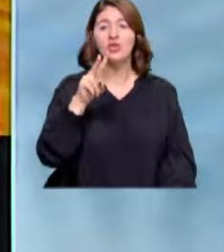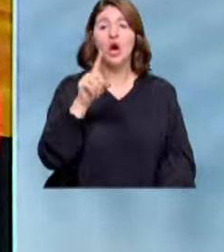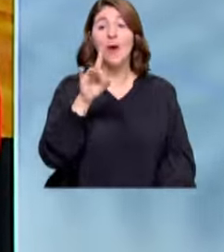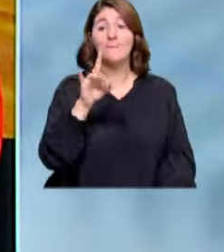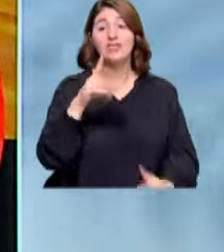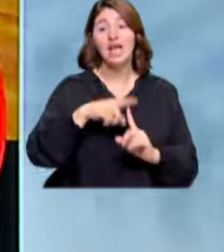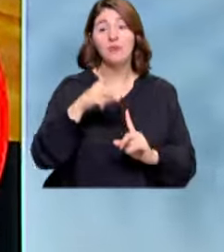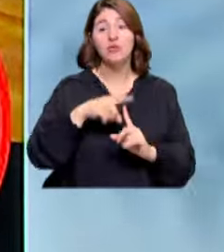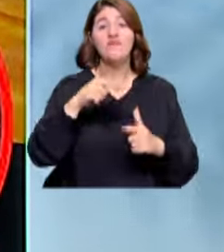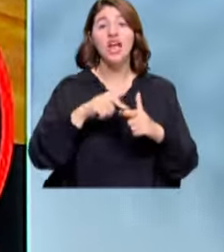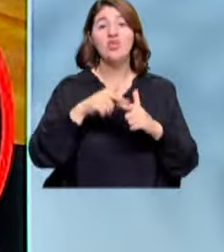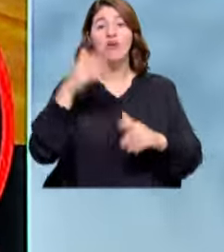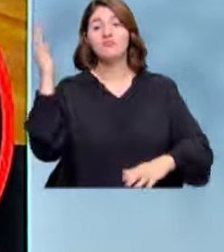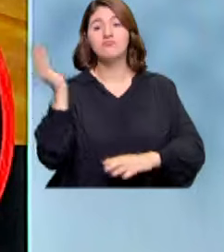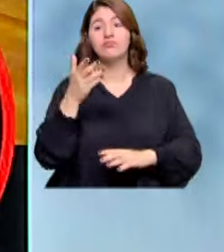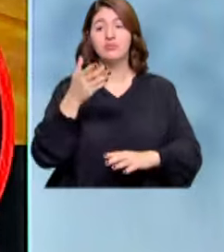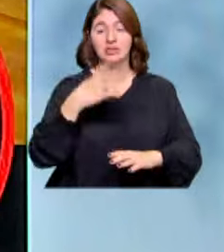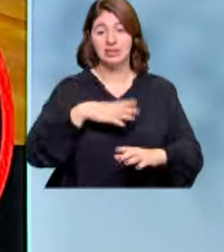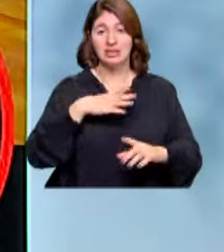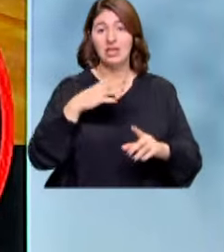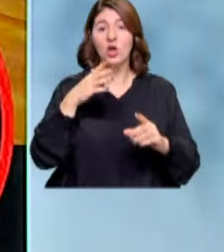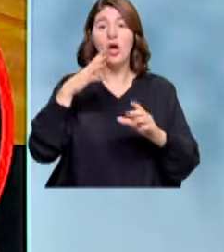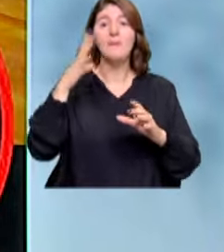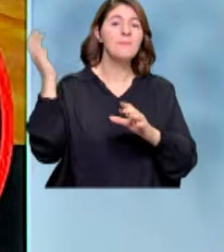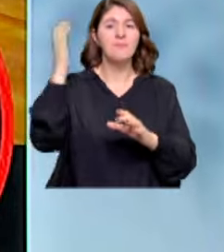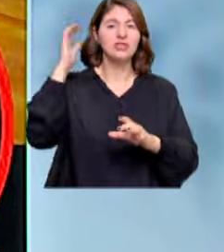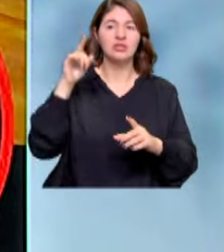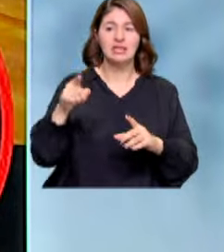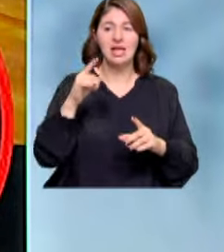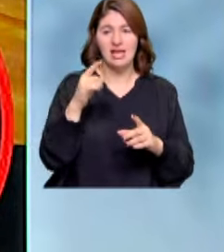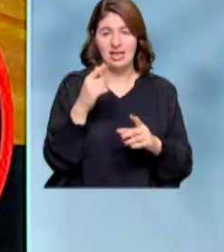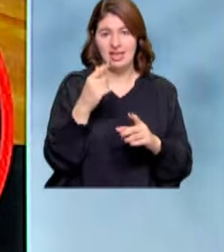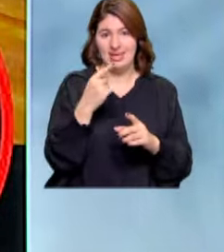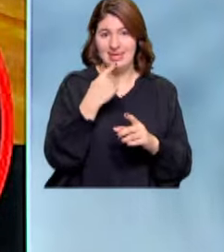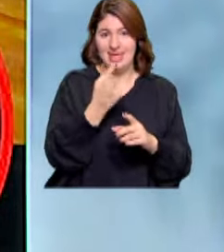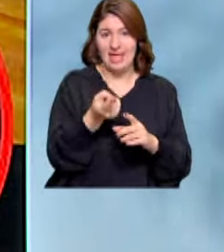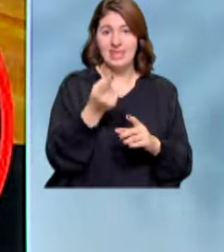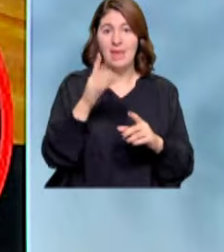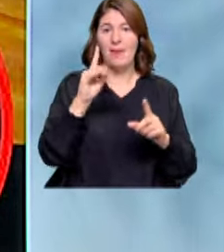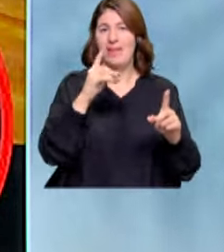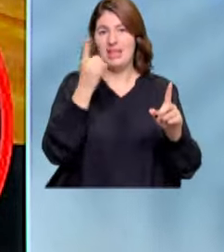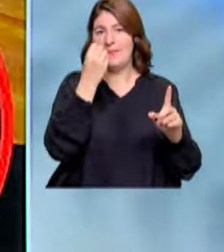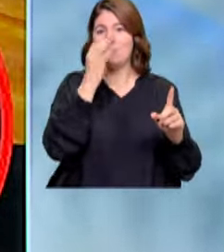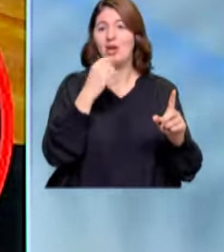FETÖ ihanetinin kuluçka evresi olarak Devlet Bahçeli'nin nitelendirdiği meseleye